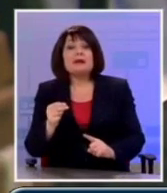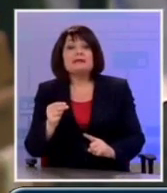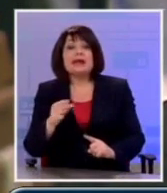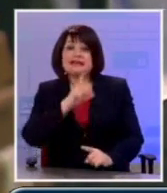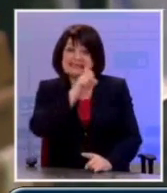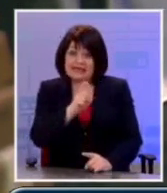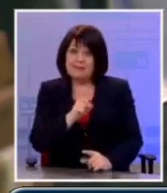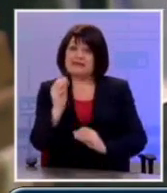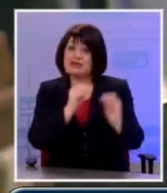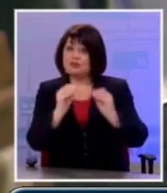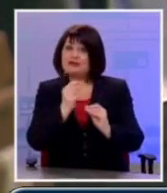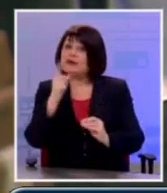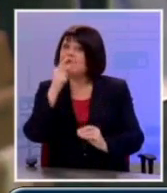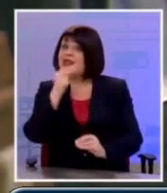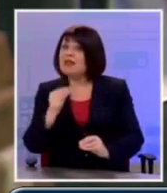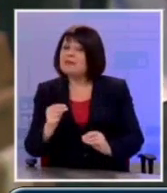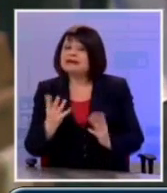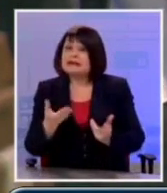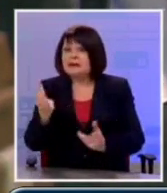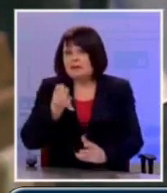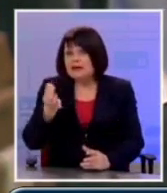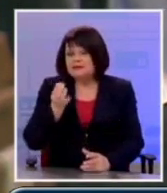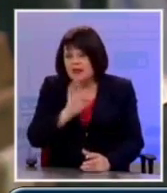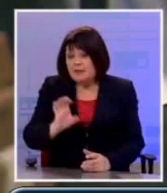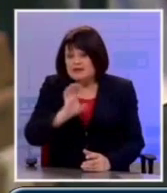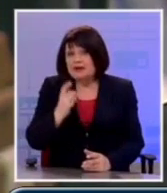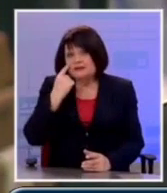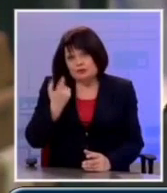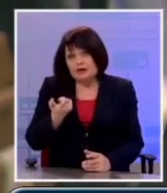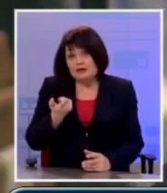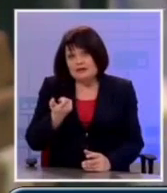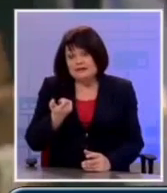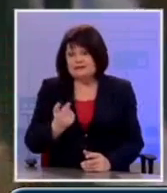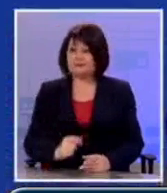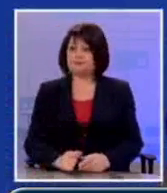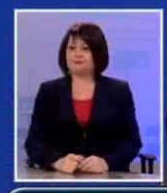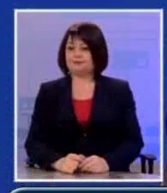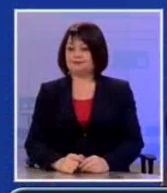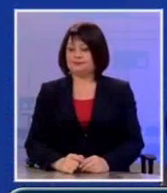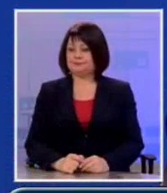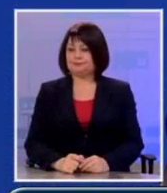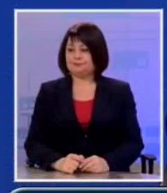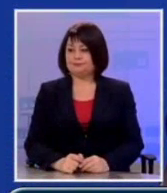που αναφέρατε, οι οποίες θα βρεθούν στο επίκεντρο της έρευνας. Ευχαριστώ.